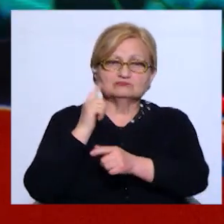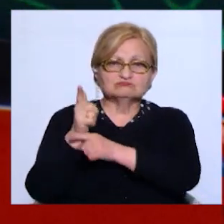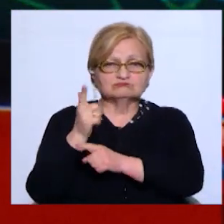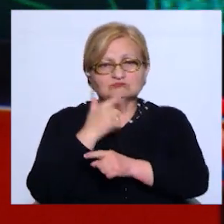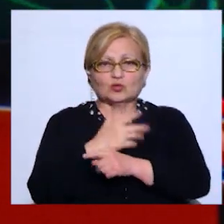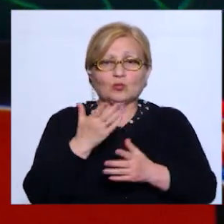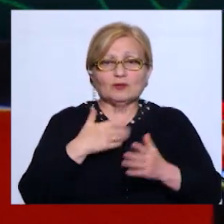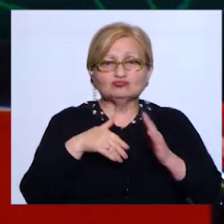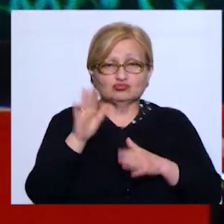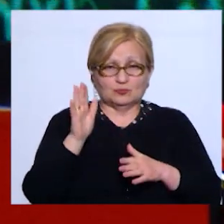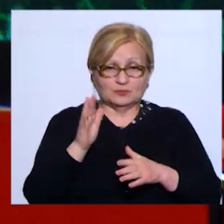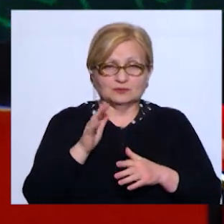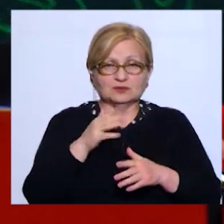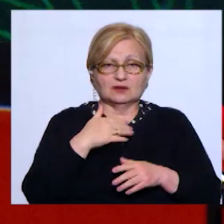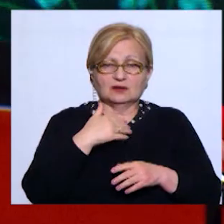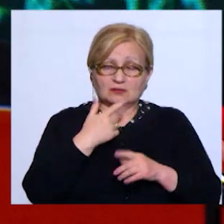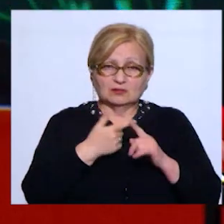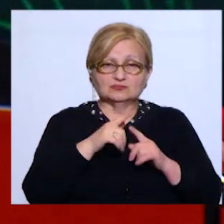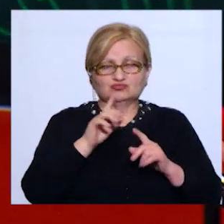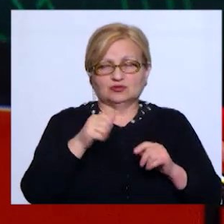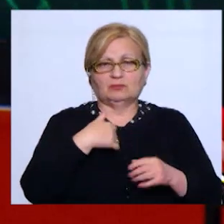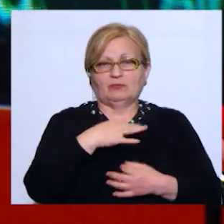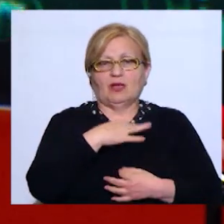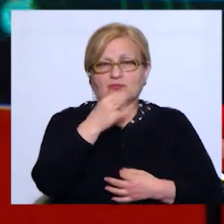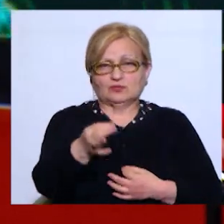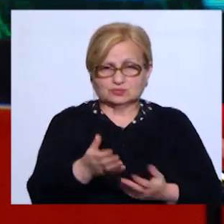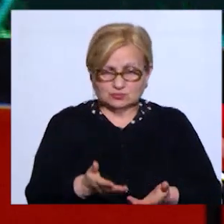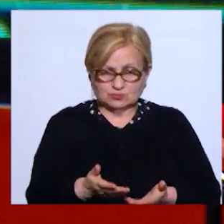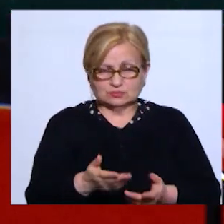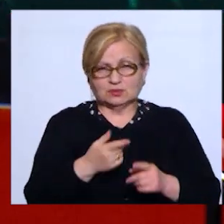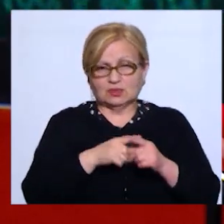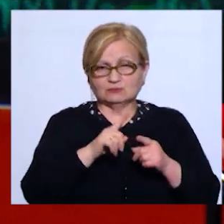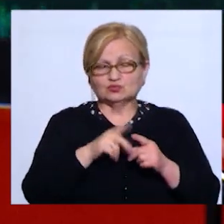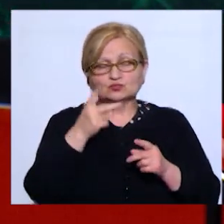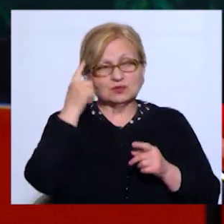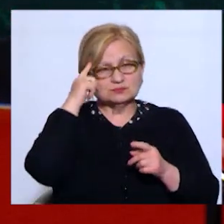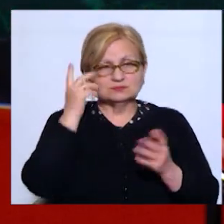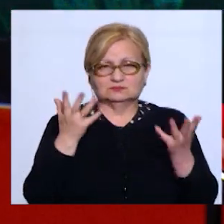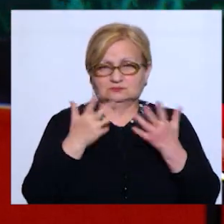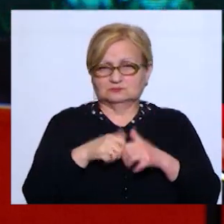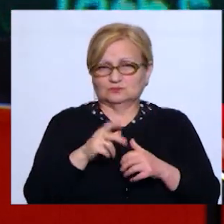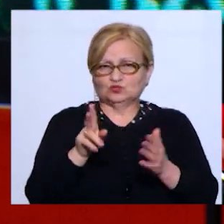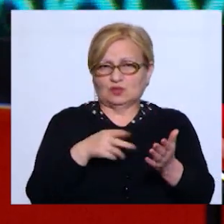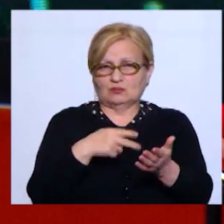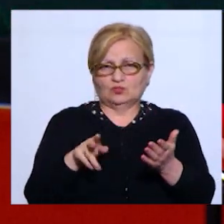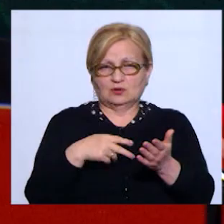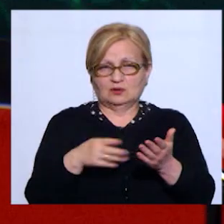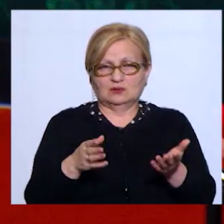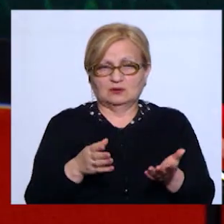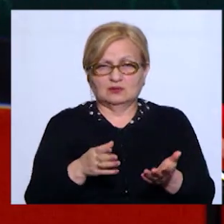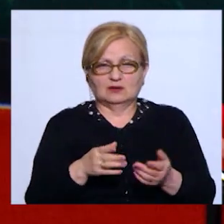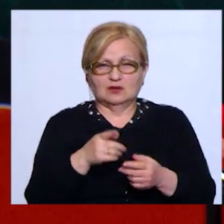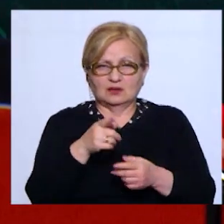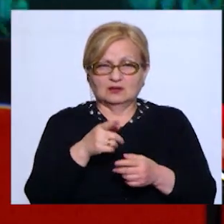რამდენად თქვათ იმსახურებთ რამეს ხო ანუ მონაცემების დამუშავება ყოველთვის გვაძლევს ობიექტურად სიტუაციის